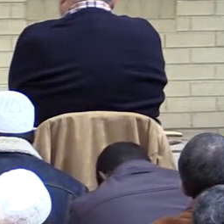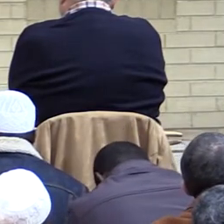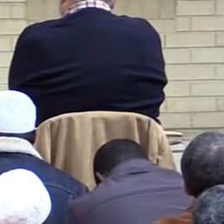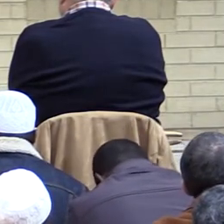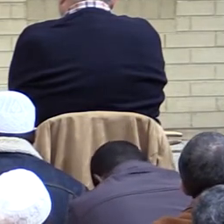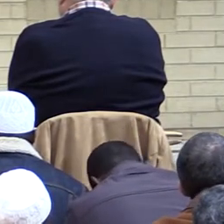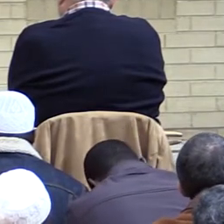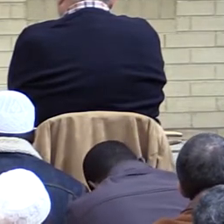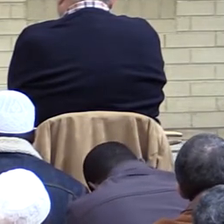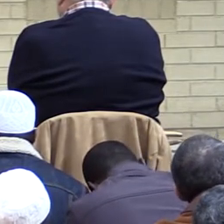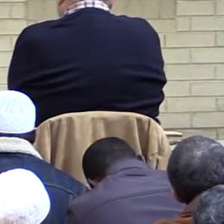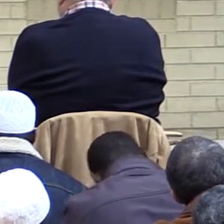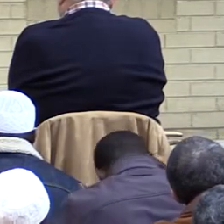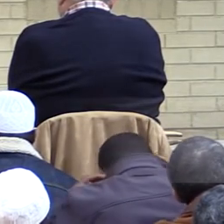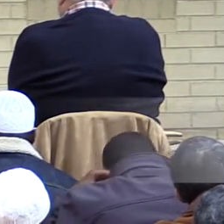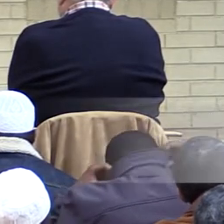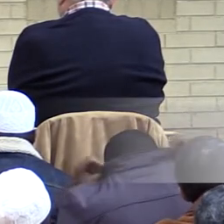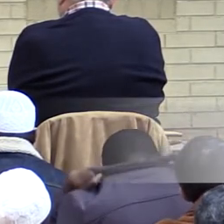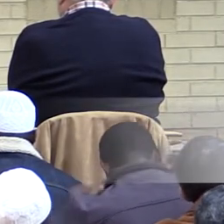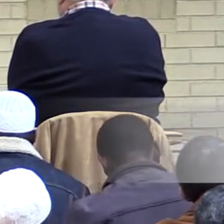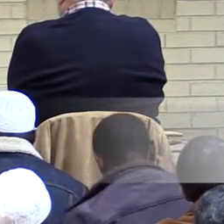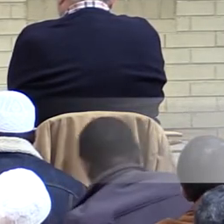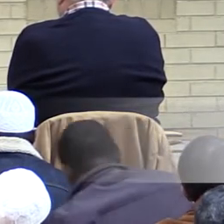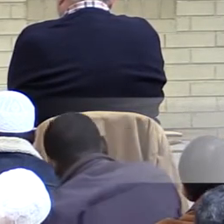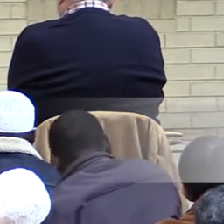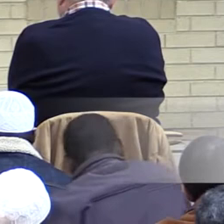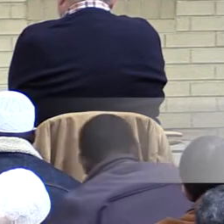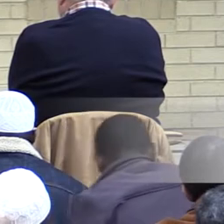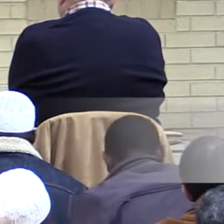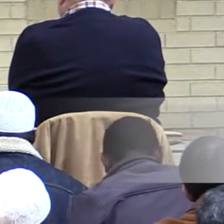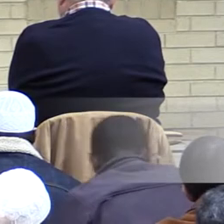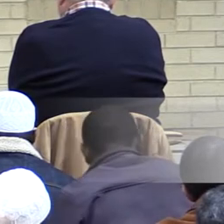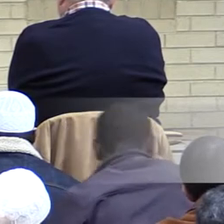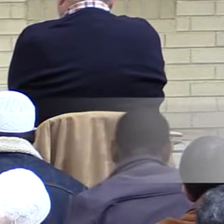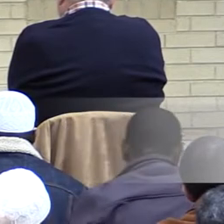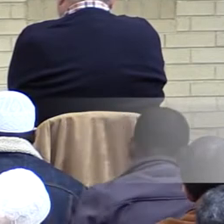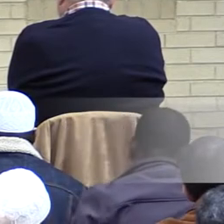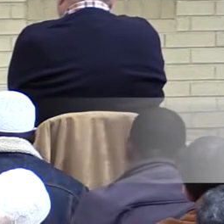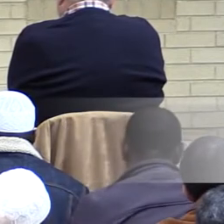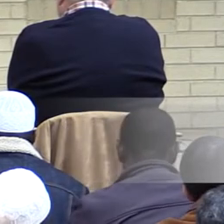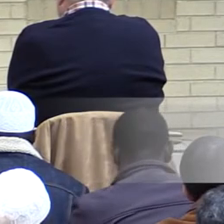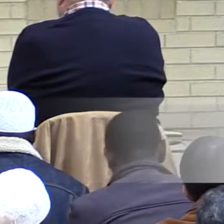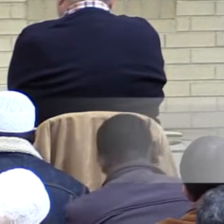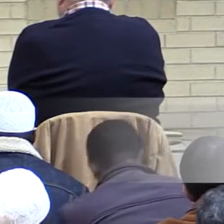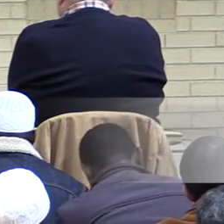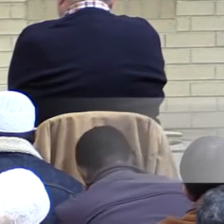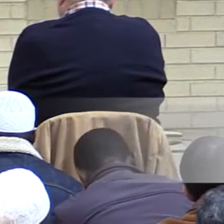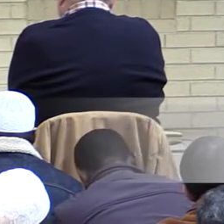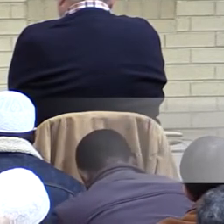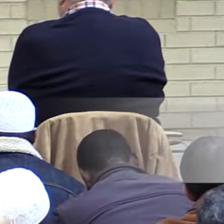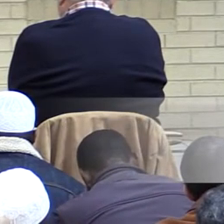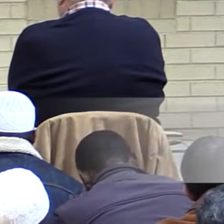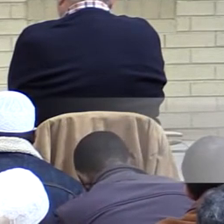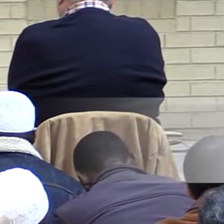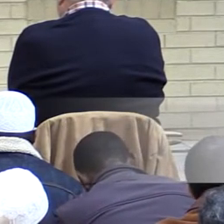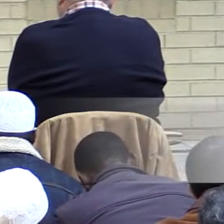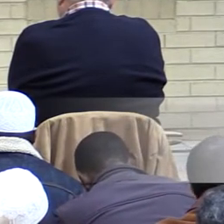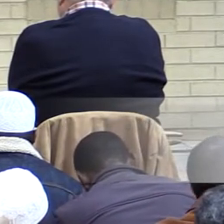لوائه وأوردنا حوضه واسقنا منه شربة هنيئة لا نظمأ بعدها أبدا اللهم آمين.